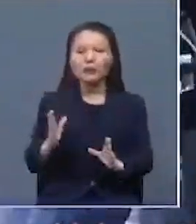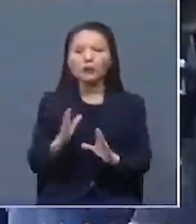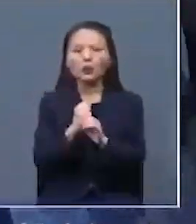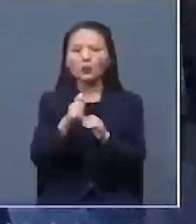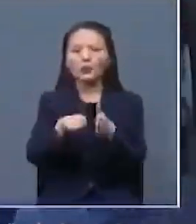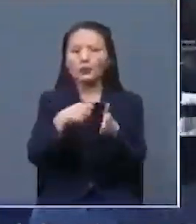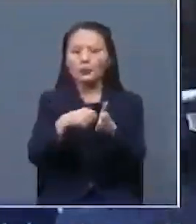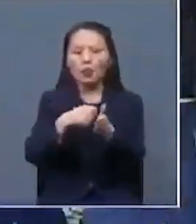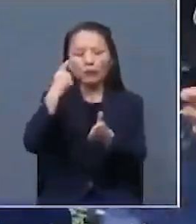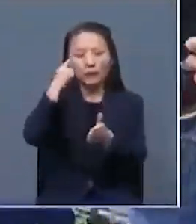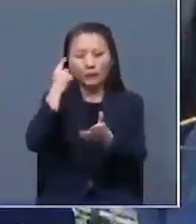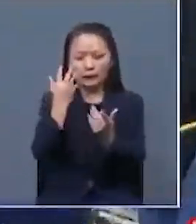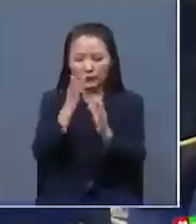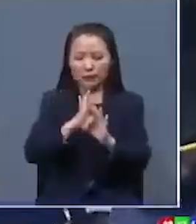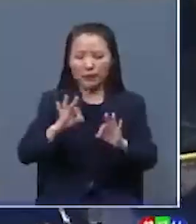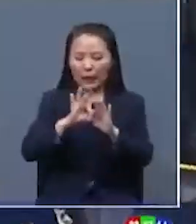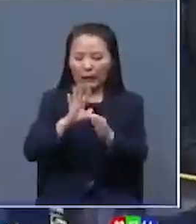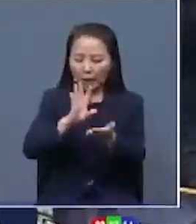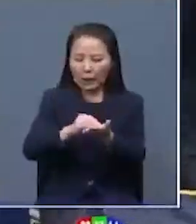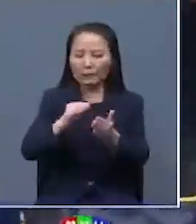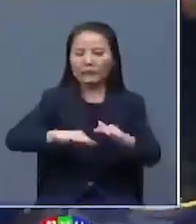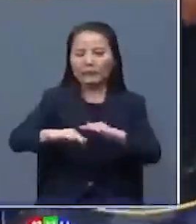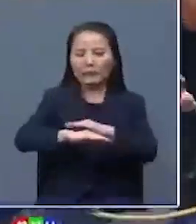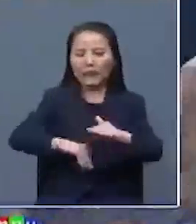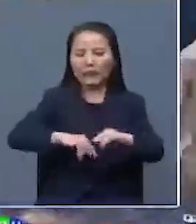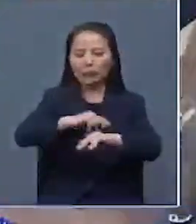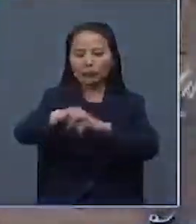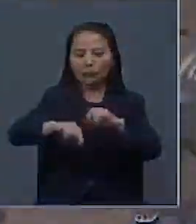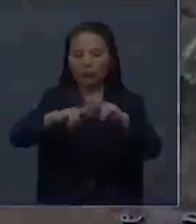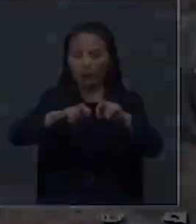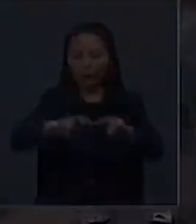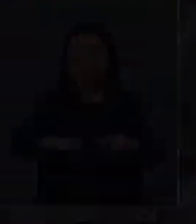สาเหตุที่แท้จริงได้นั้นจะต้องมีการรวบรวมหลักฐานทั้งหมดเสียก่อนครับ